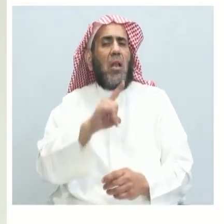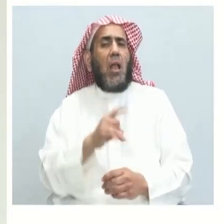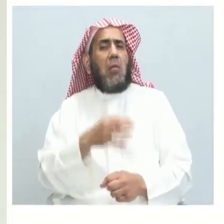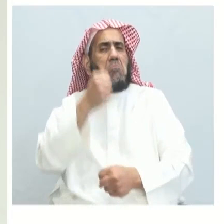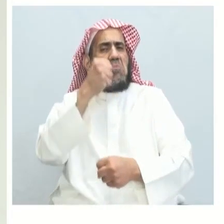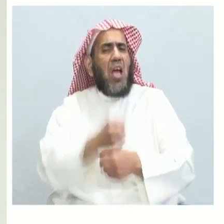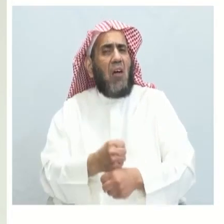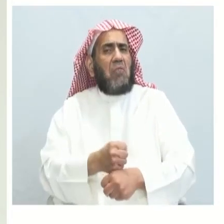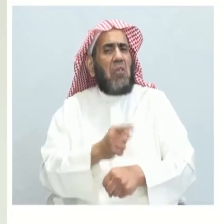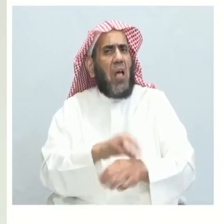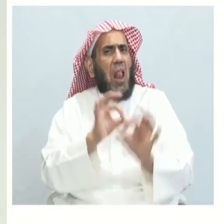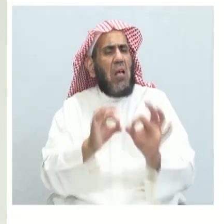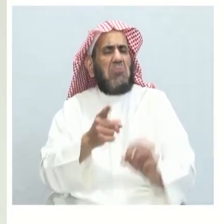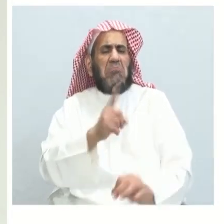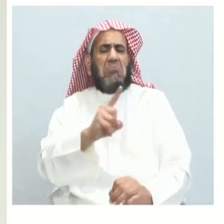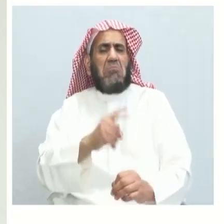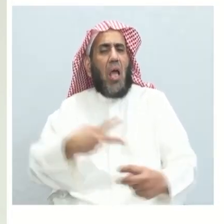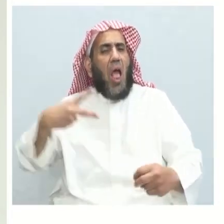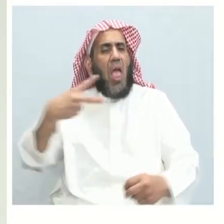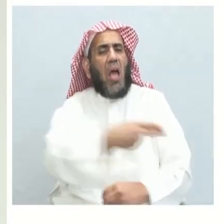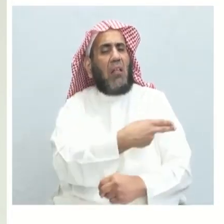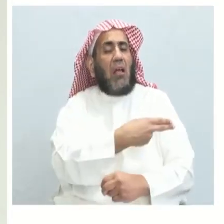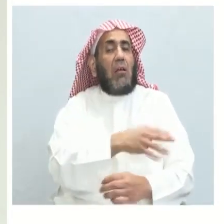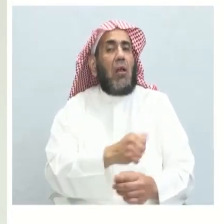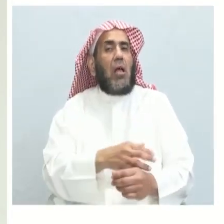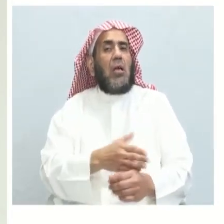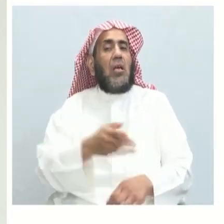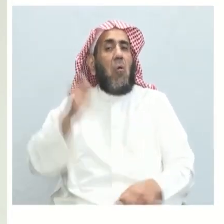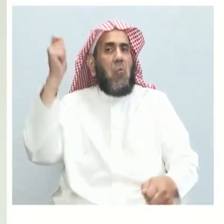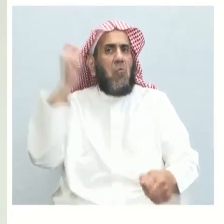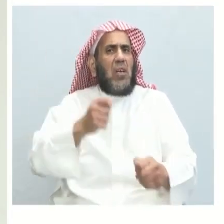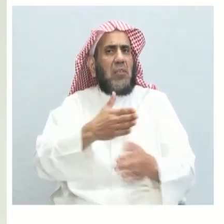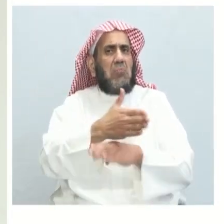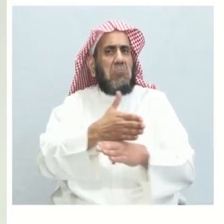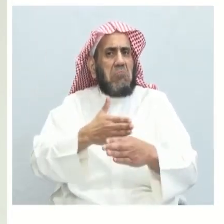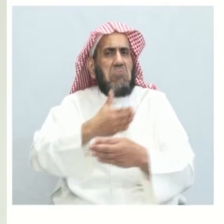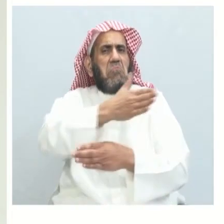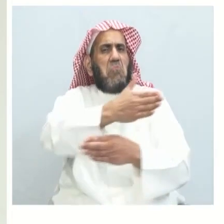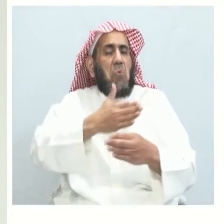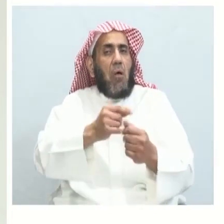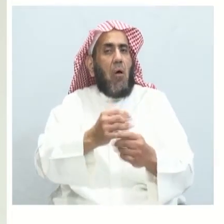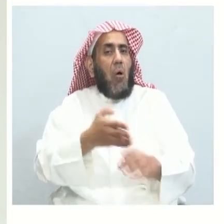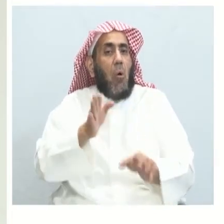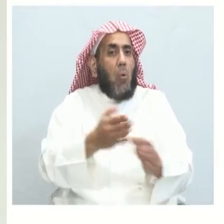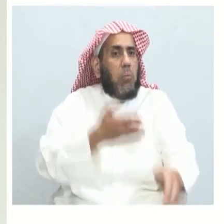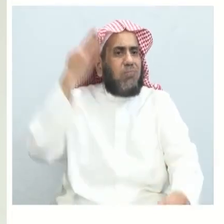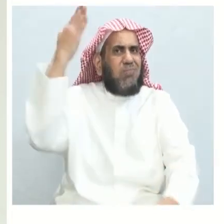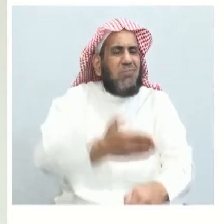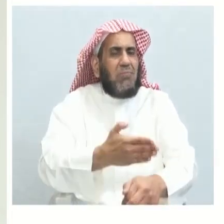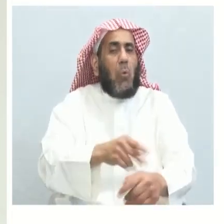العهد الذي بينه بين هذه الحيه طبعا لما احد الفاس لم يستطع ان يلحق بها واخطاه